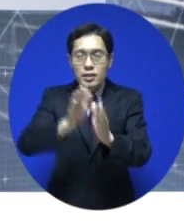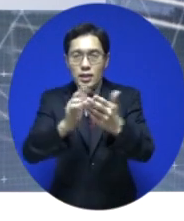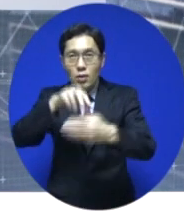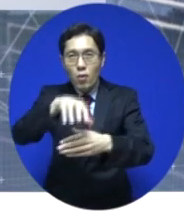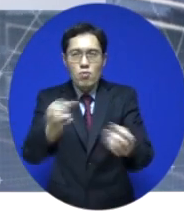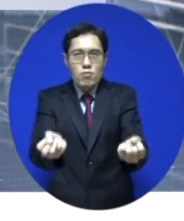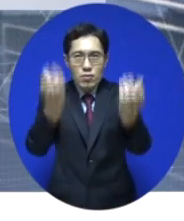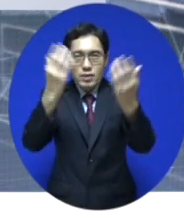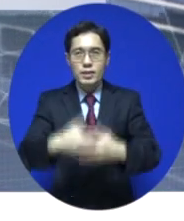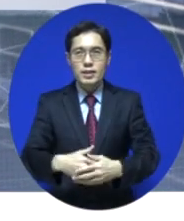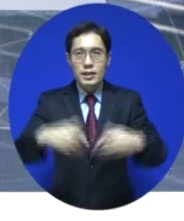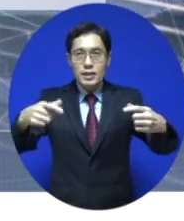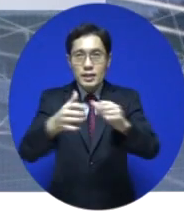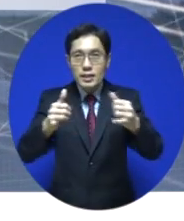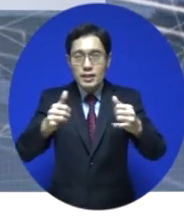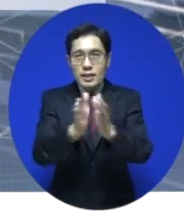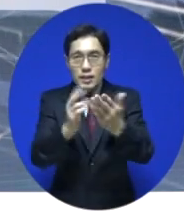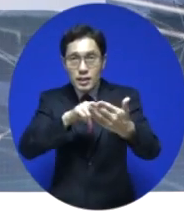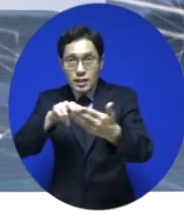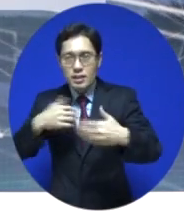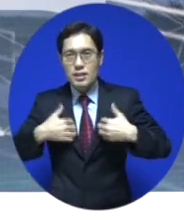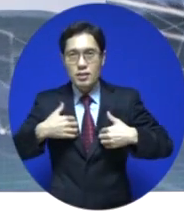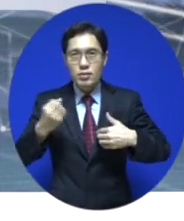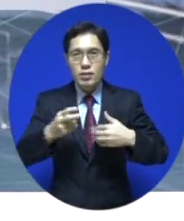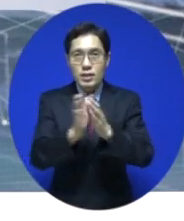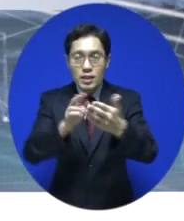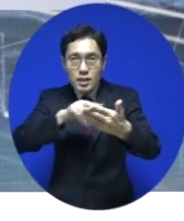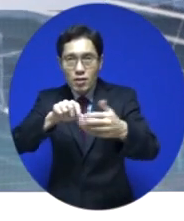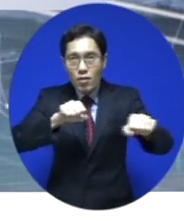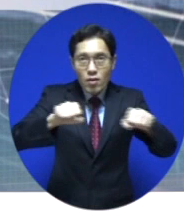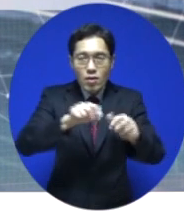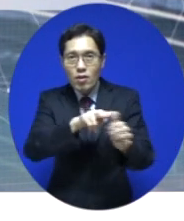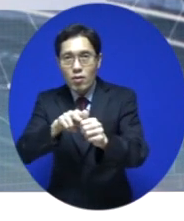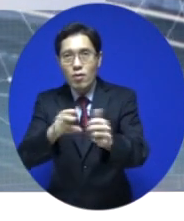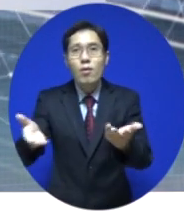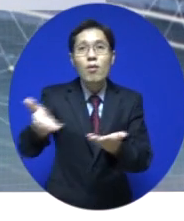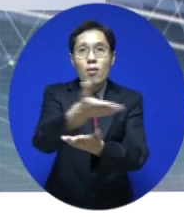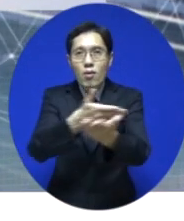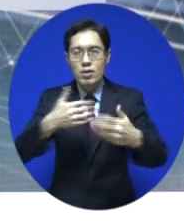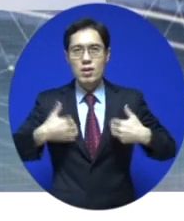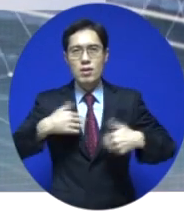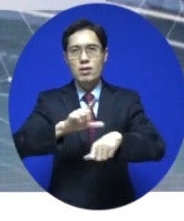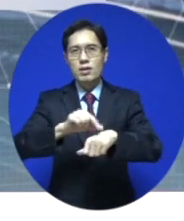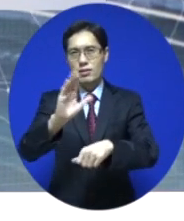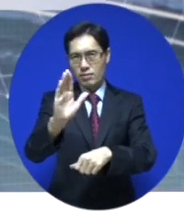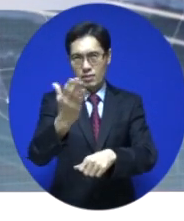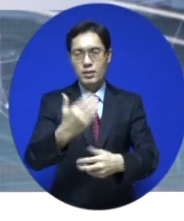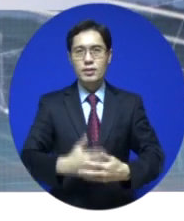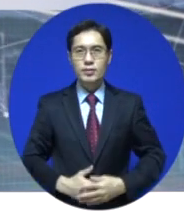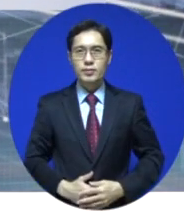축제를 개최했는데요. 시민들에게 책 읽는 즐거움과 독서 활동에 대한 정보도 교환하는 즐거운 시간이